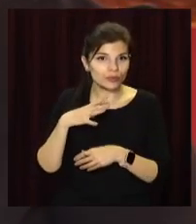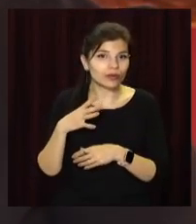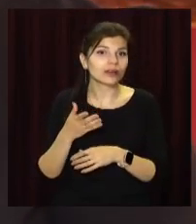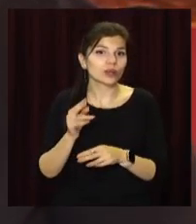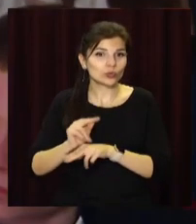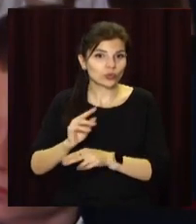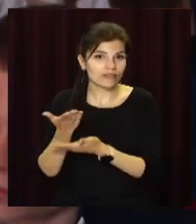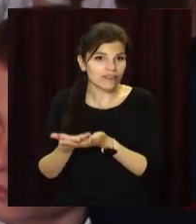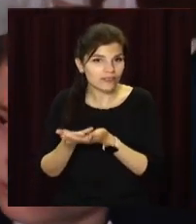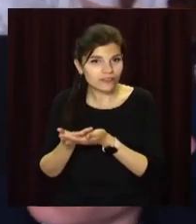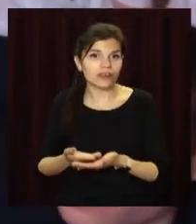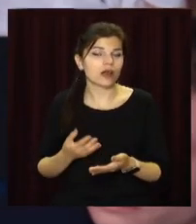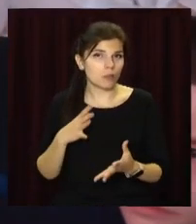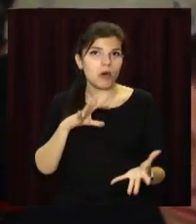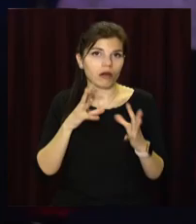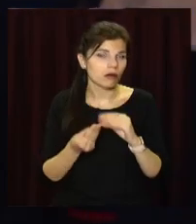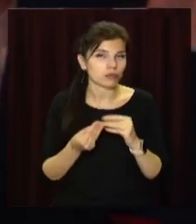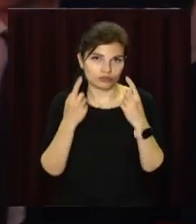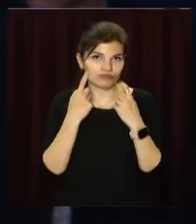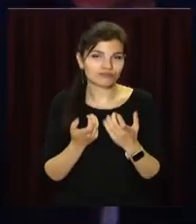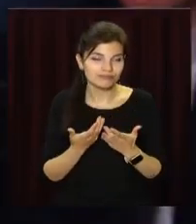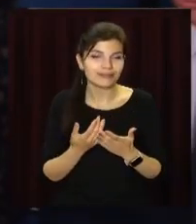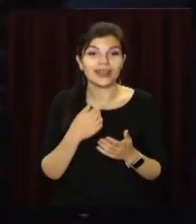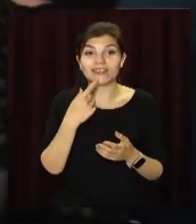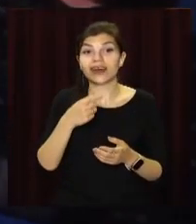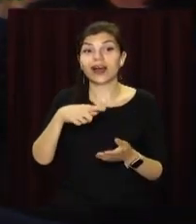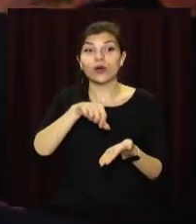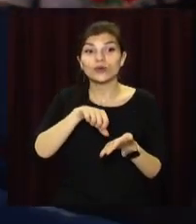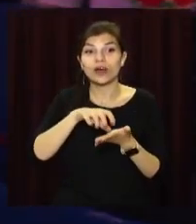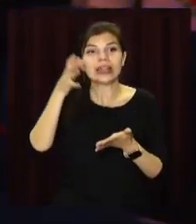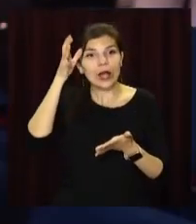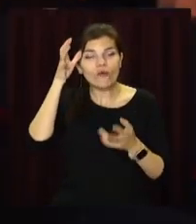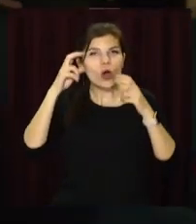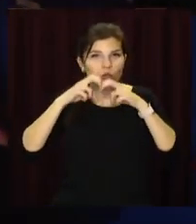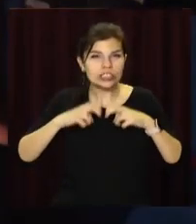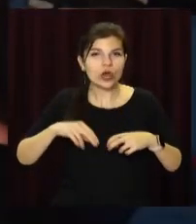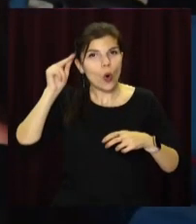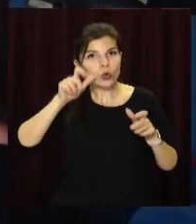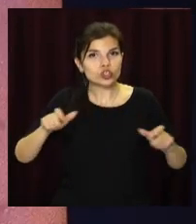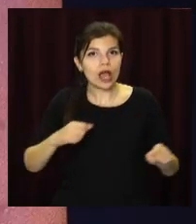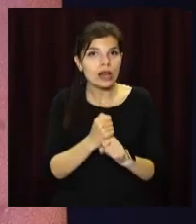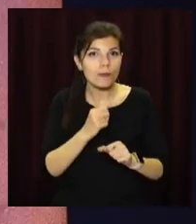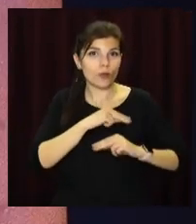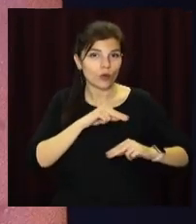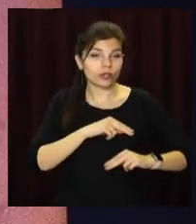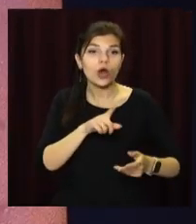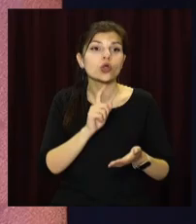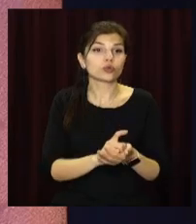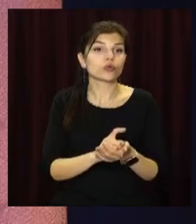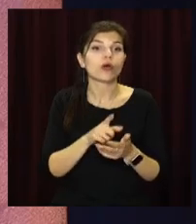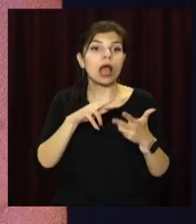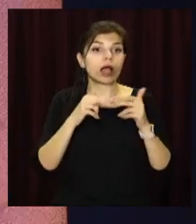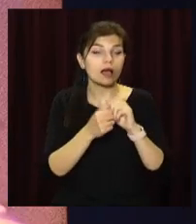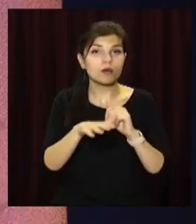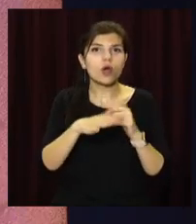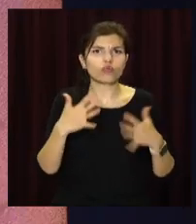був колосальний. Всеукраїнський конкурс «Захист науково-дослідницьких учнівських робіт МАН» проводиться у Кам'янському понад 10